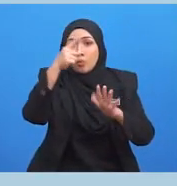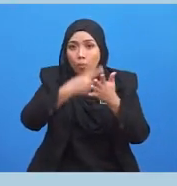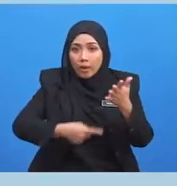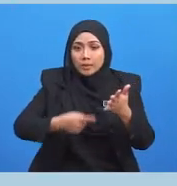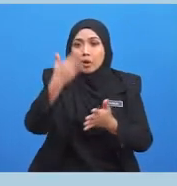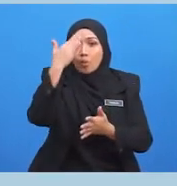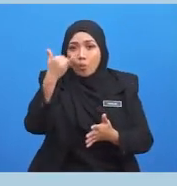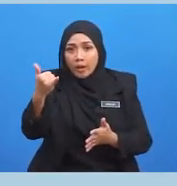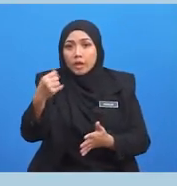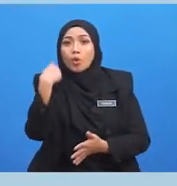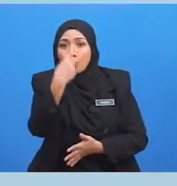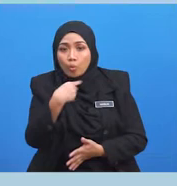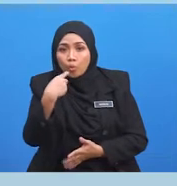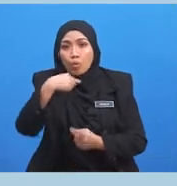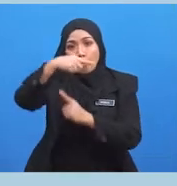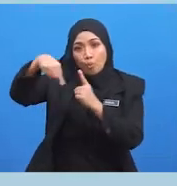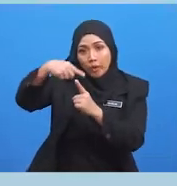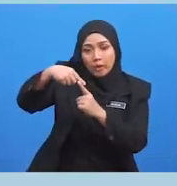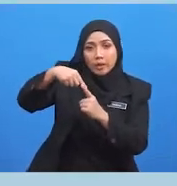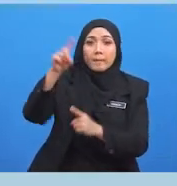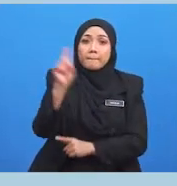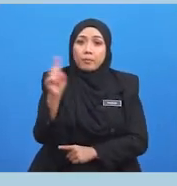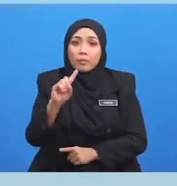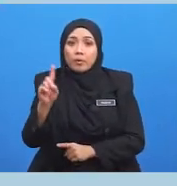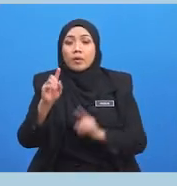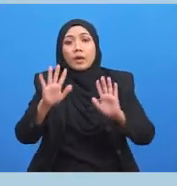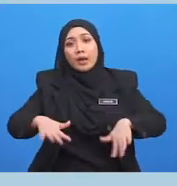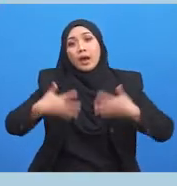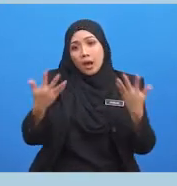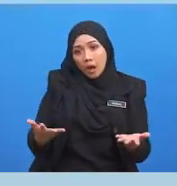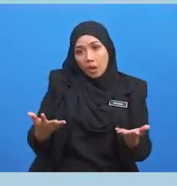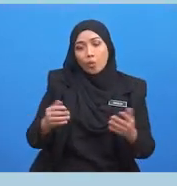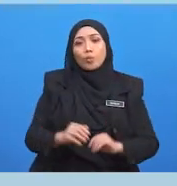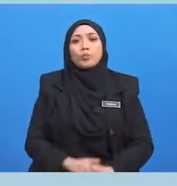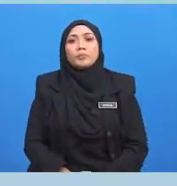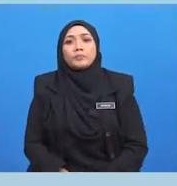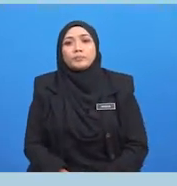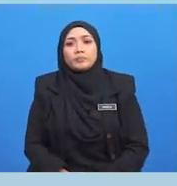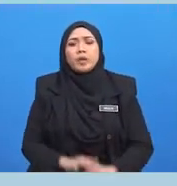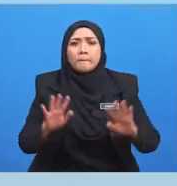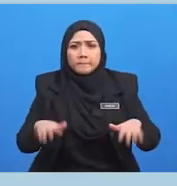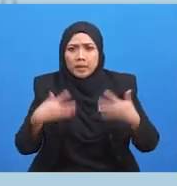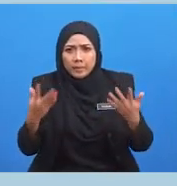who, when, where dan how.